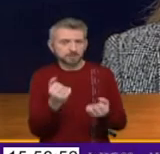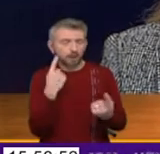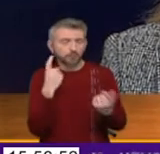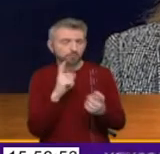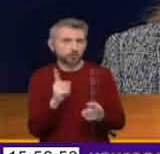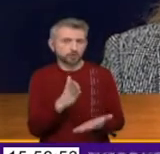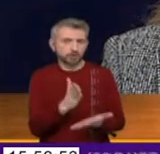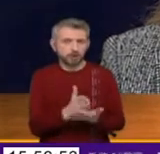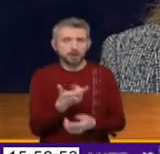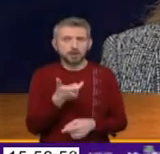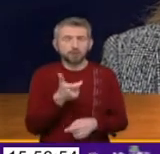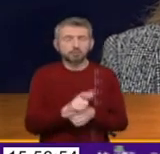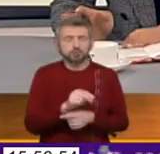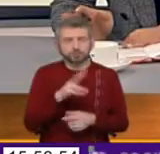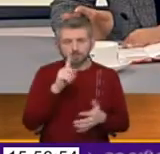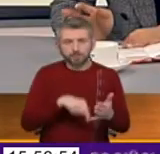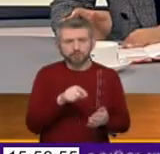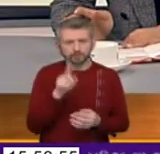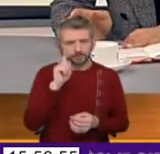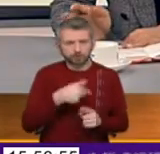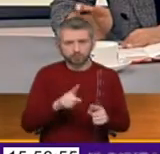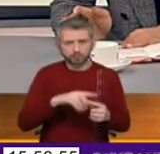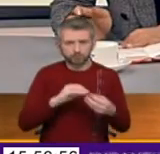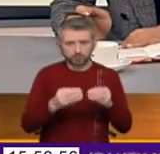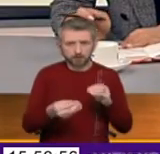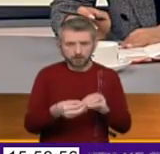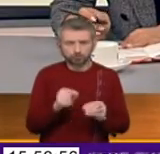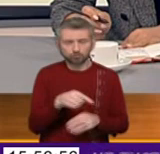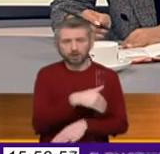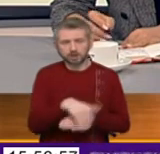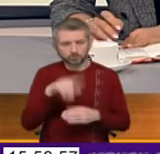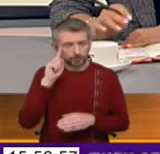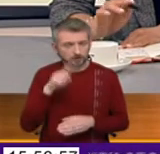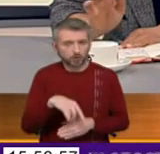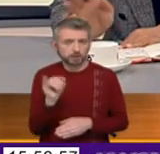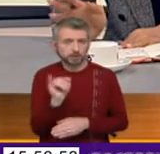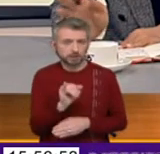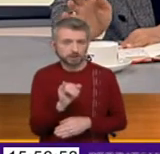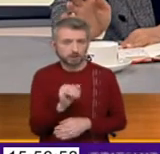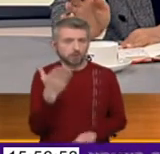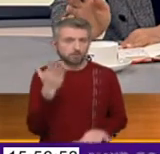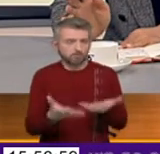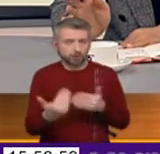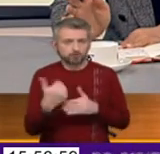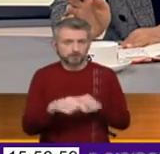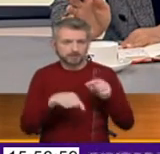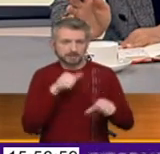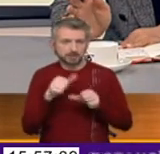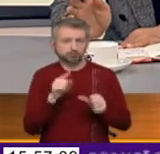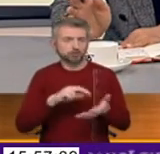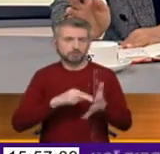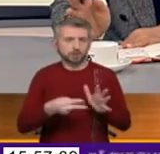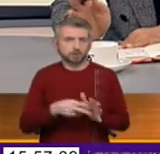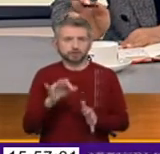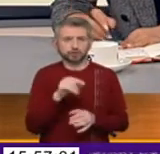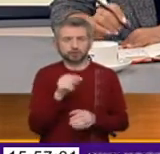є. Більш ніж впевнена, що вони знають про цю проблему, цю адресу. І може вже навіть на цей рік щось заплановано